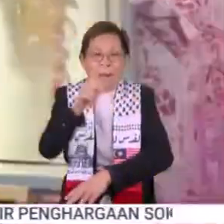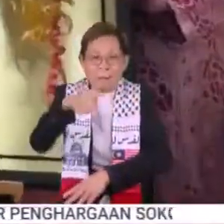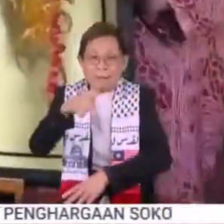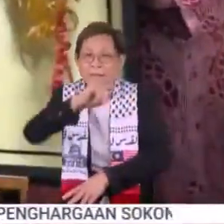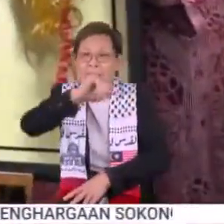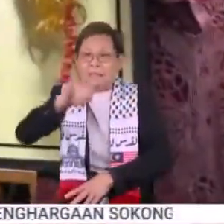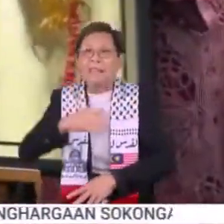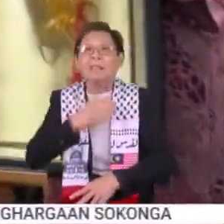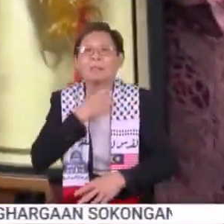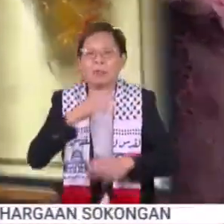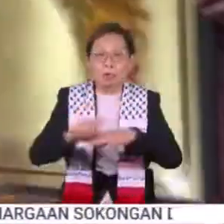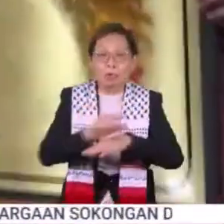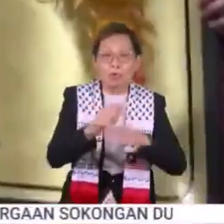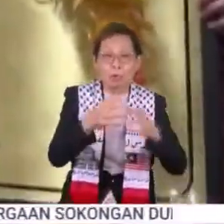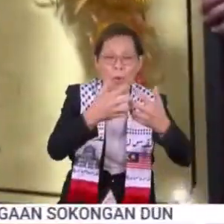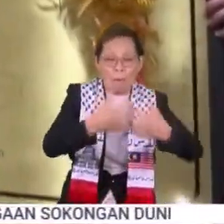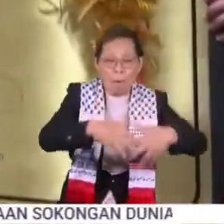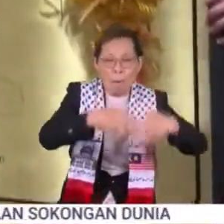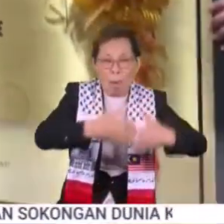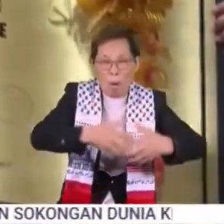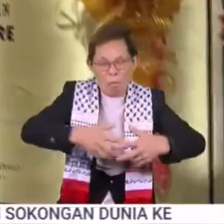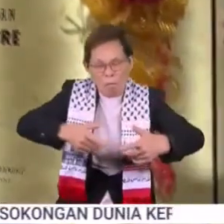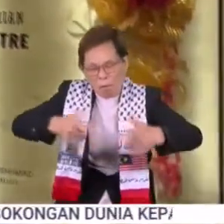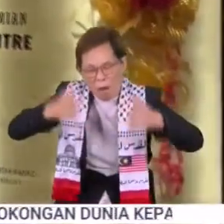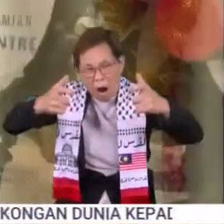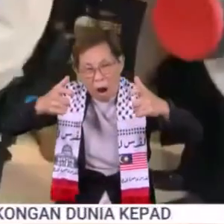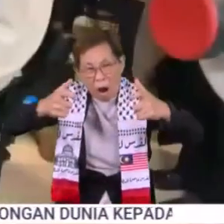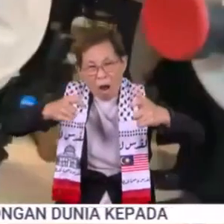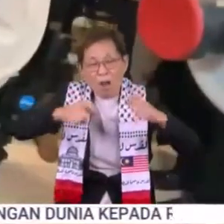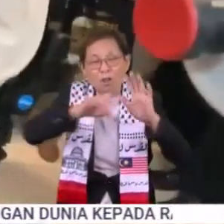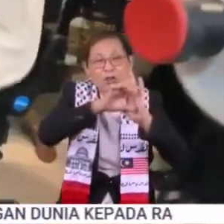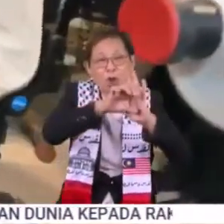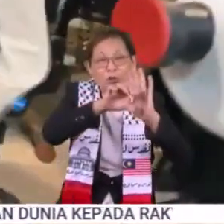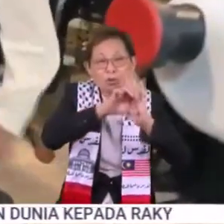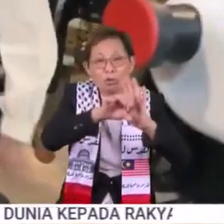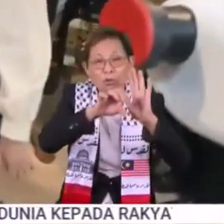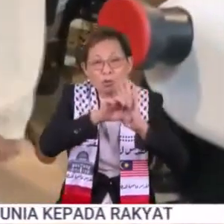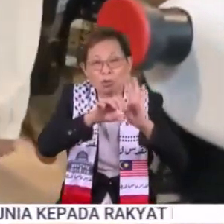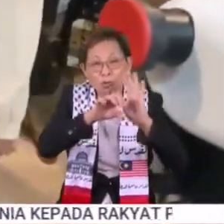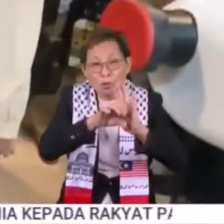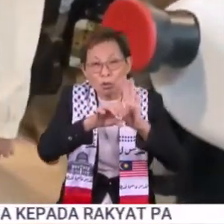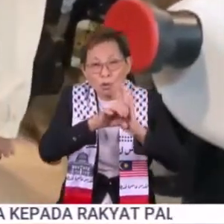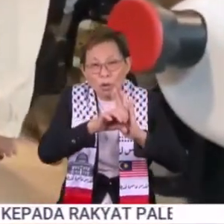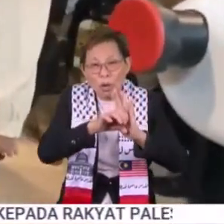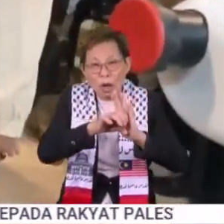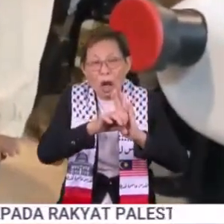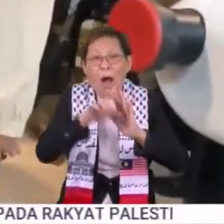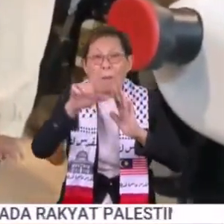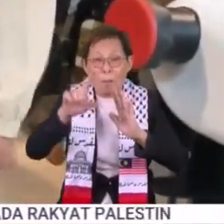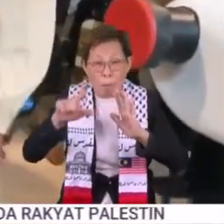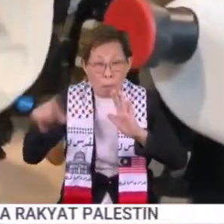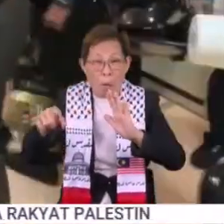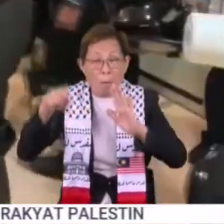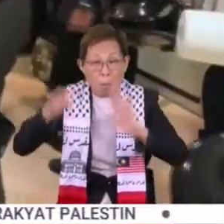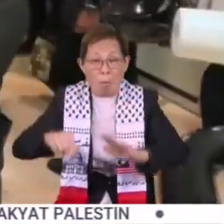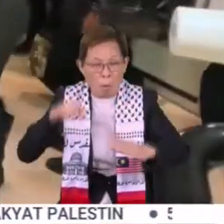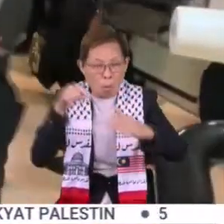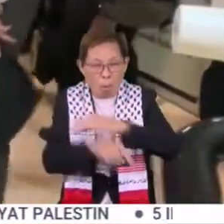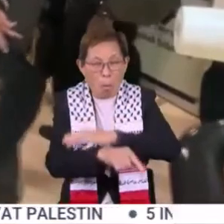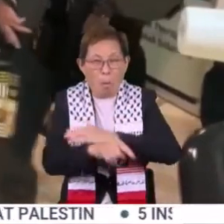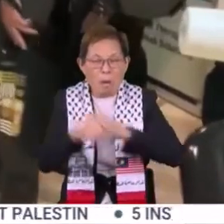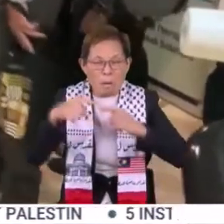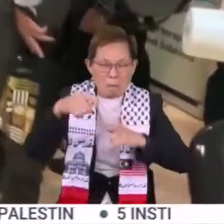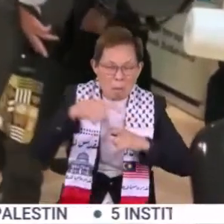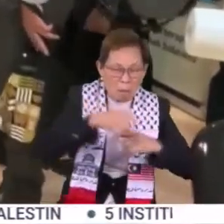Ipoh yang menggunakan mesin pemecut linear model elaktra versa HT linex yang mampu membunuh sel-sel